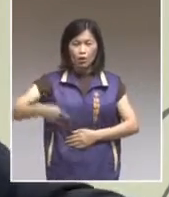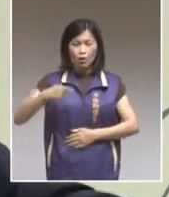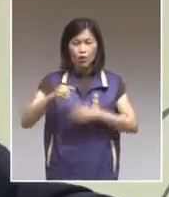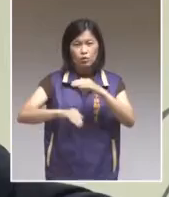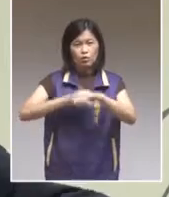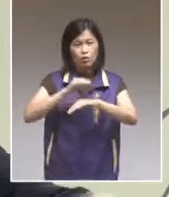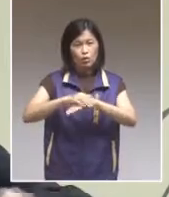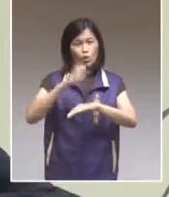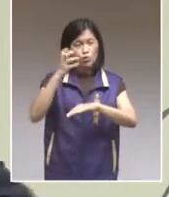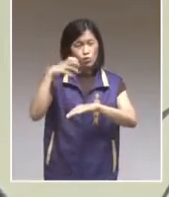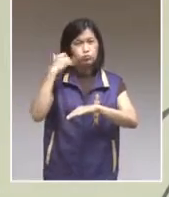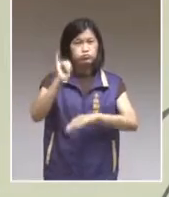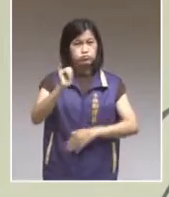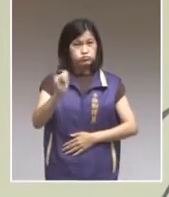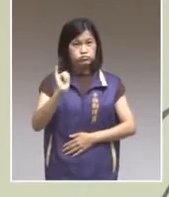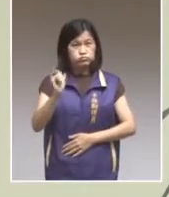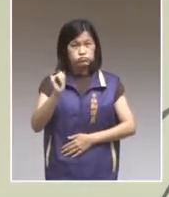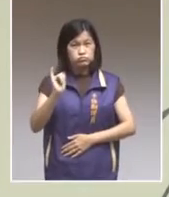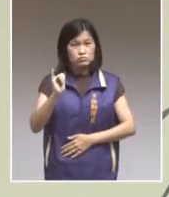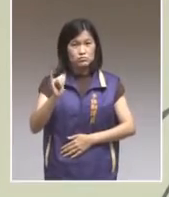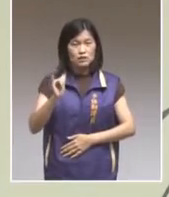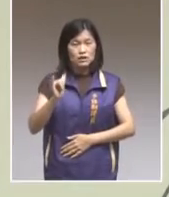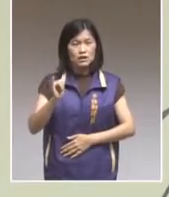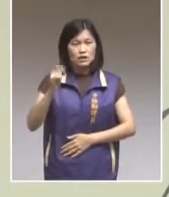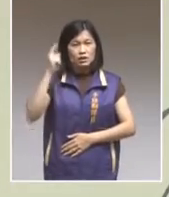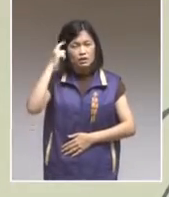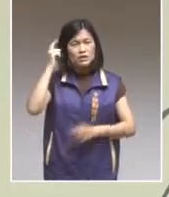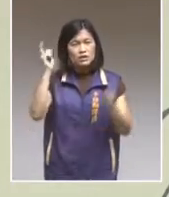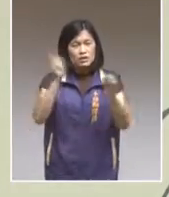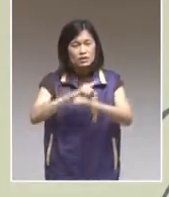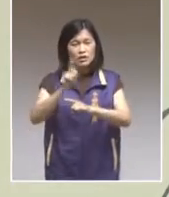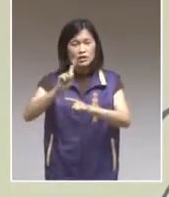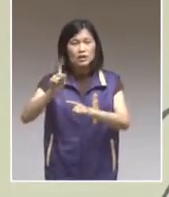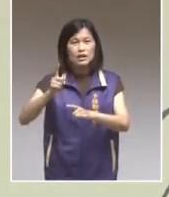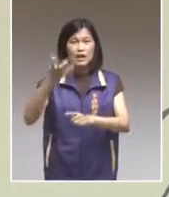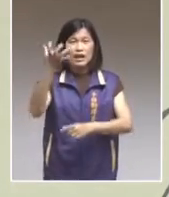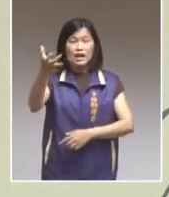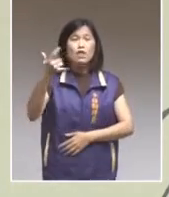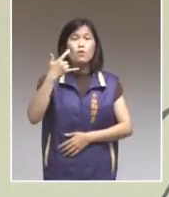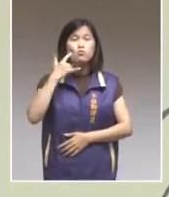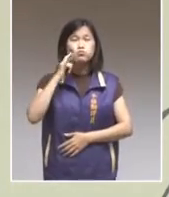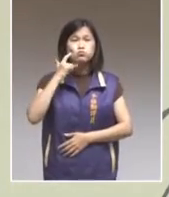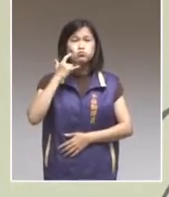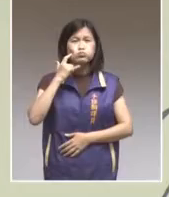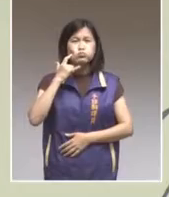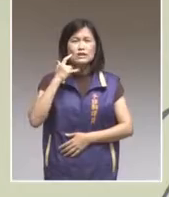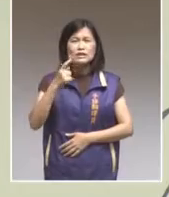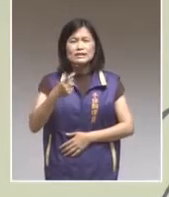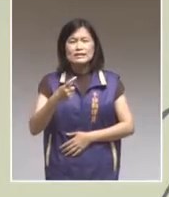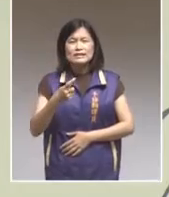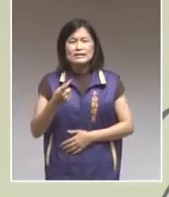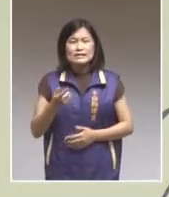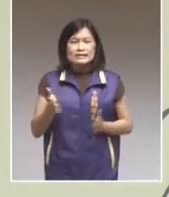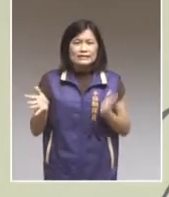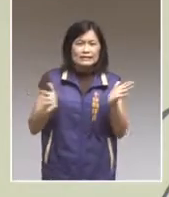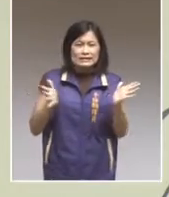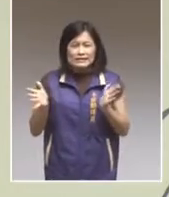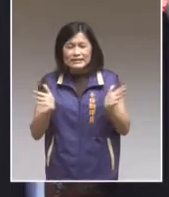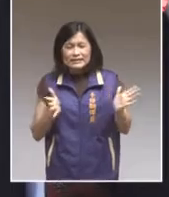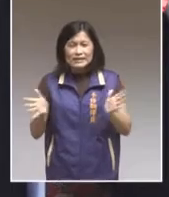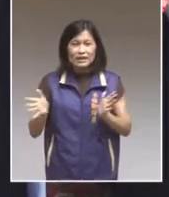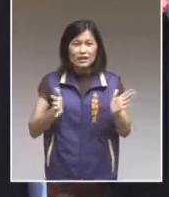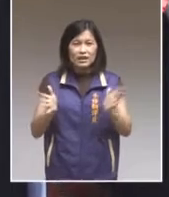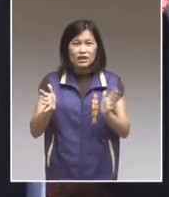相当不错的。那当然很多家长一直非常纠结了，非常关